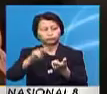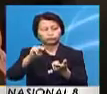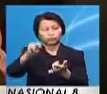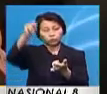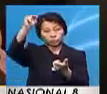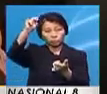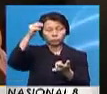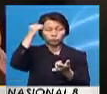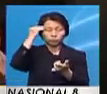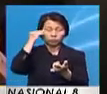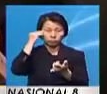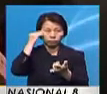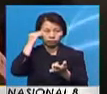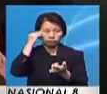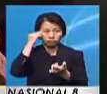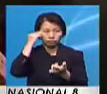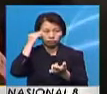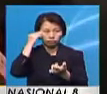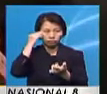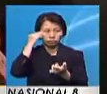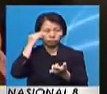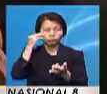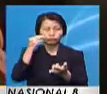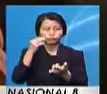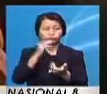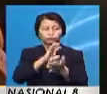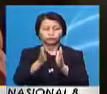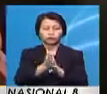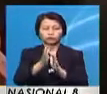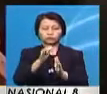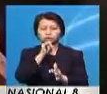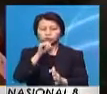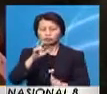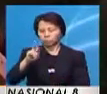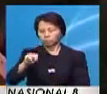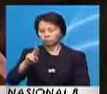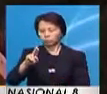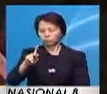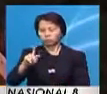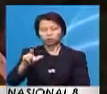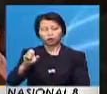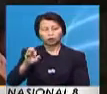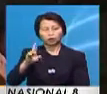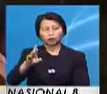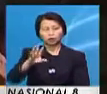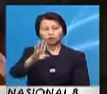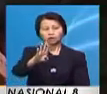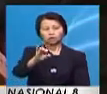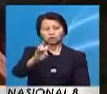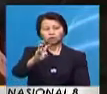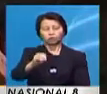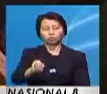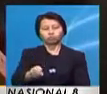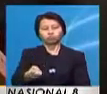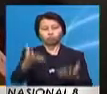Korea, you know, benda. Jadi tidaklah nuklear yang nuklear bom apa tak, dia